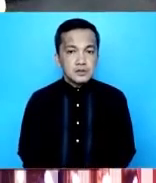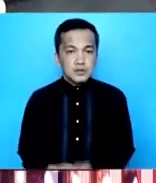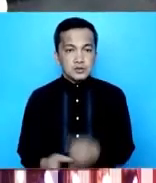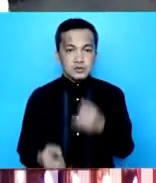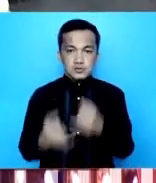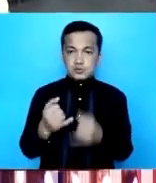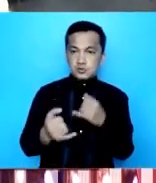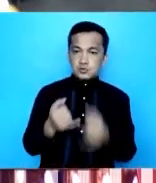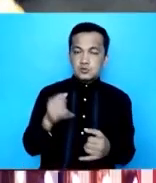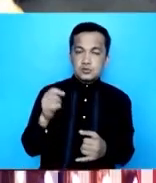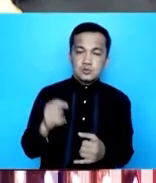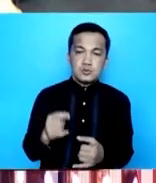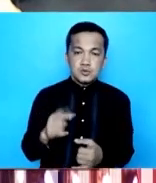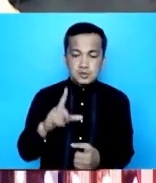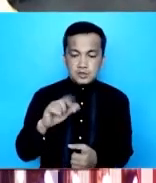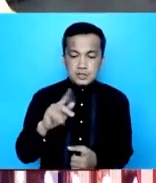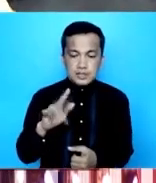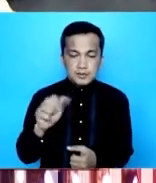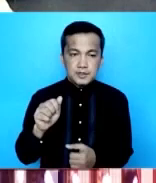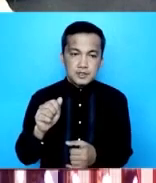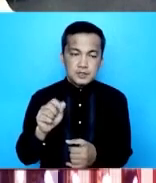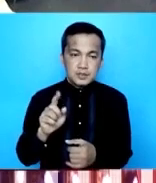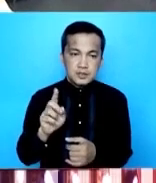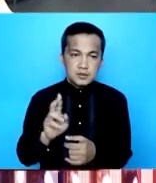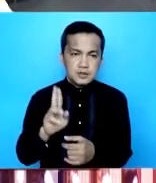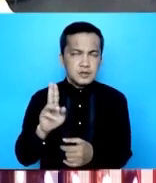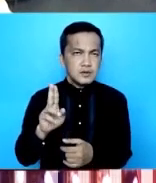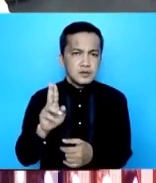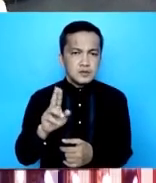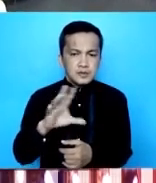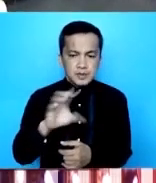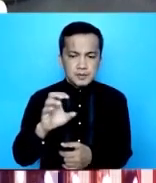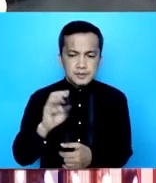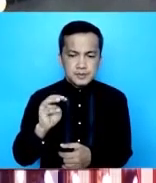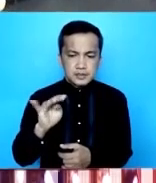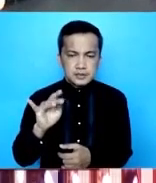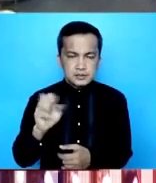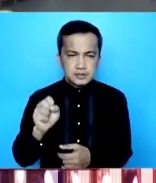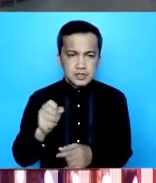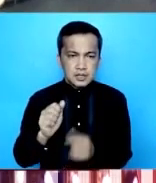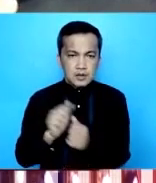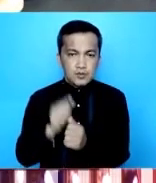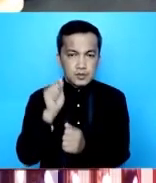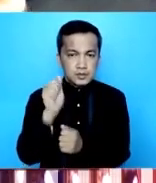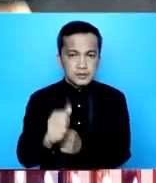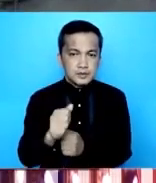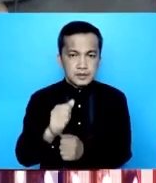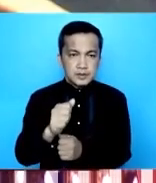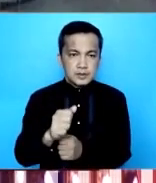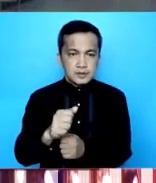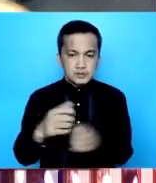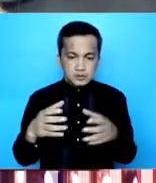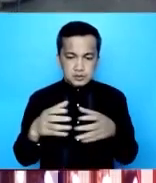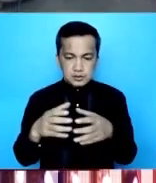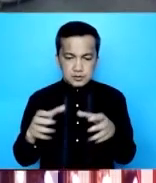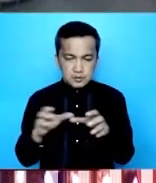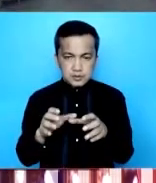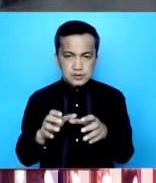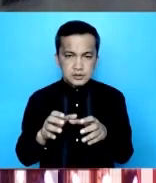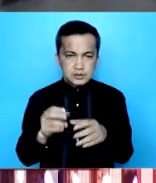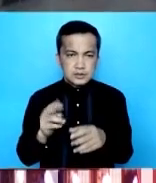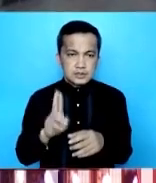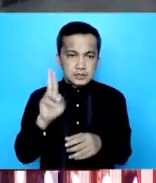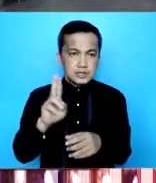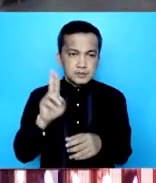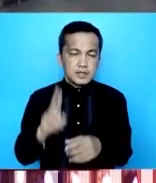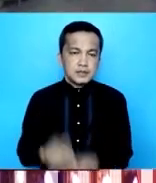nung dulo nung lava flow nasa around 500 meters away from the main crater pa po. So nasa taas pa po siya.